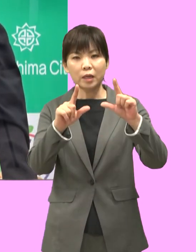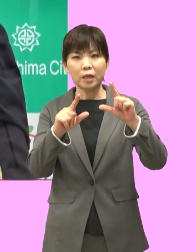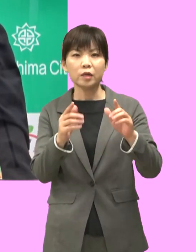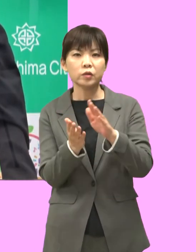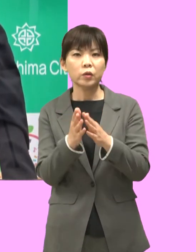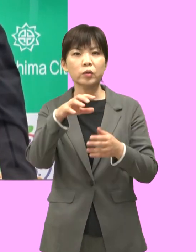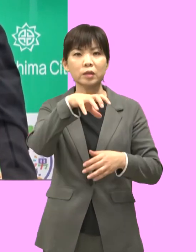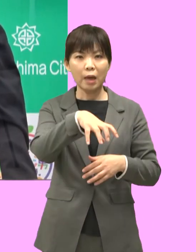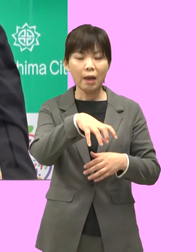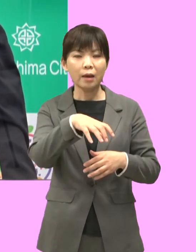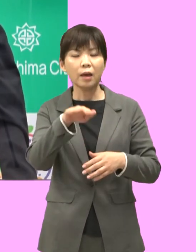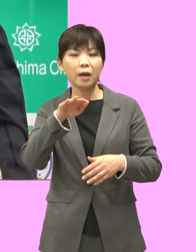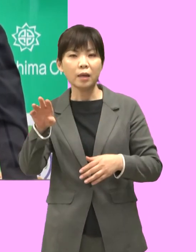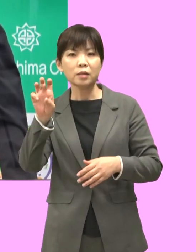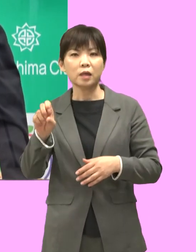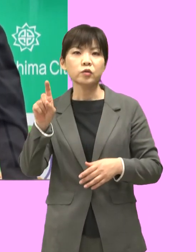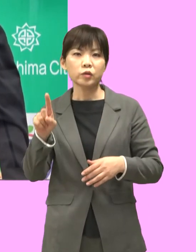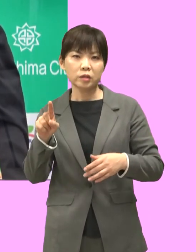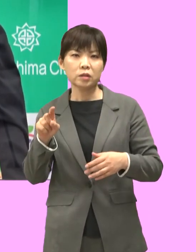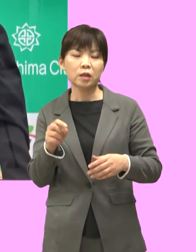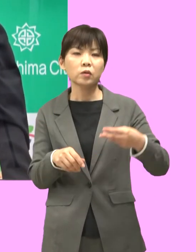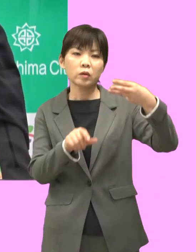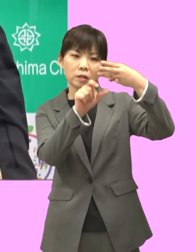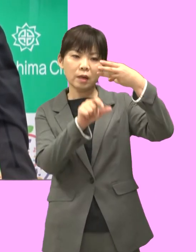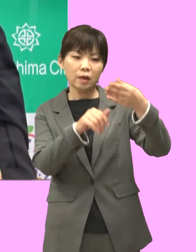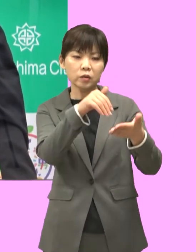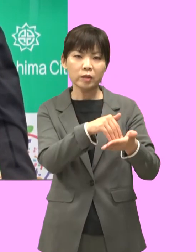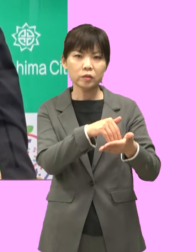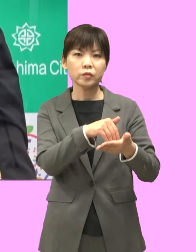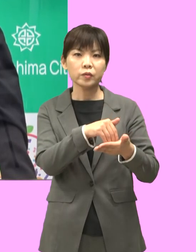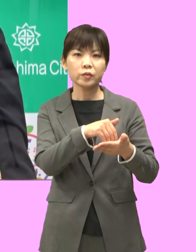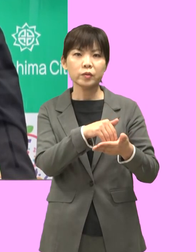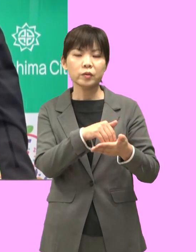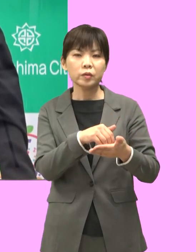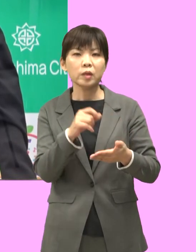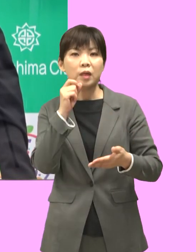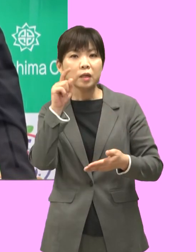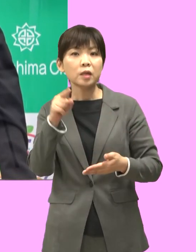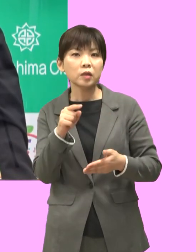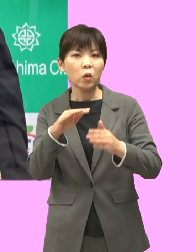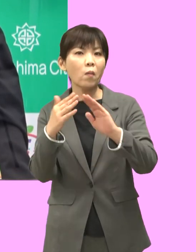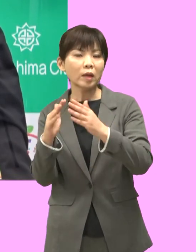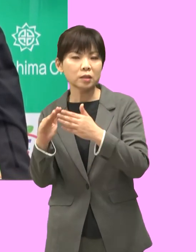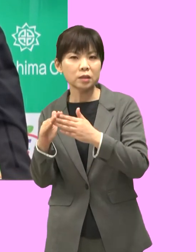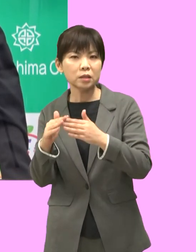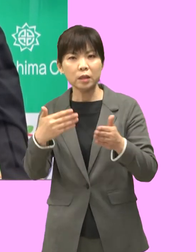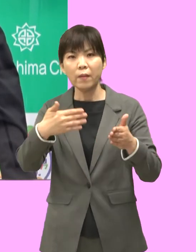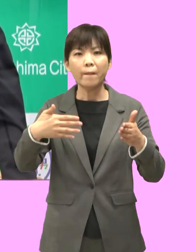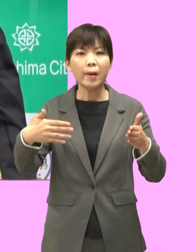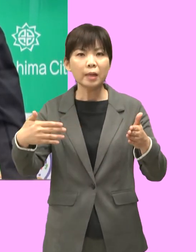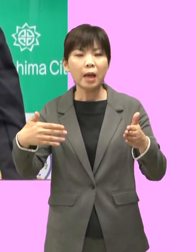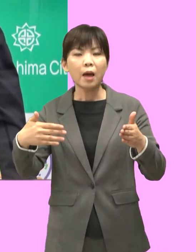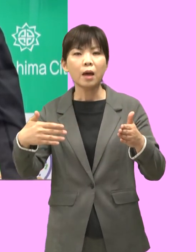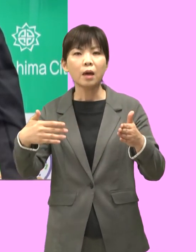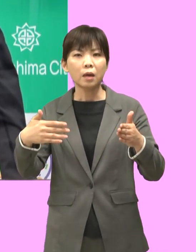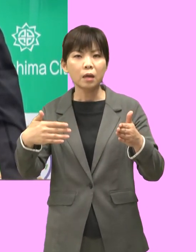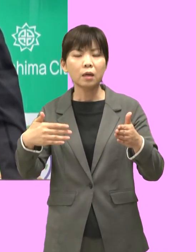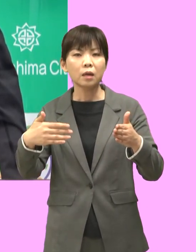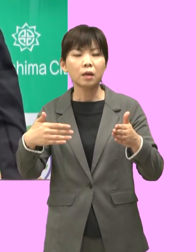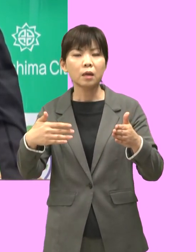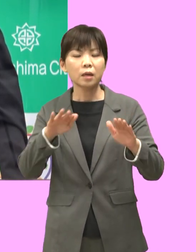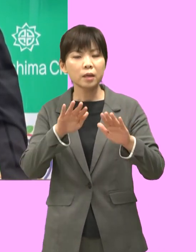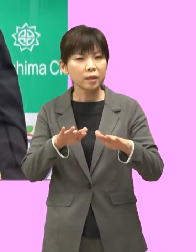成31年の3月末、すみません、井の町の教職員住宅はちょっと廃止年度というのは